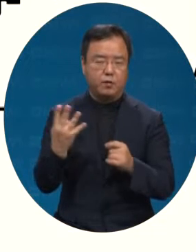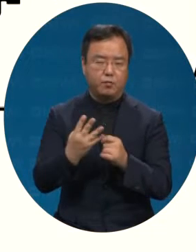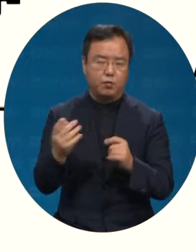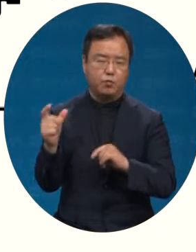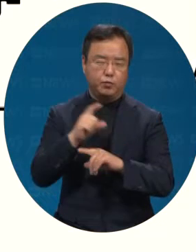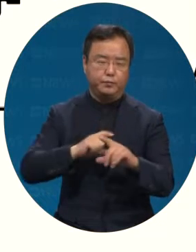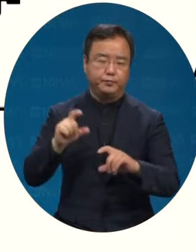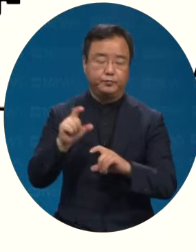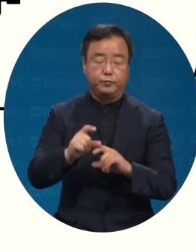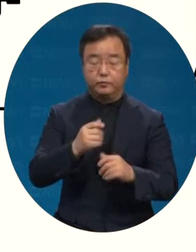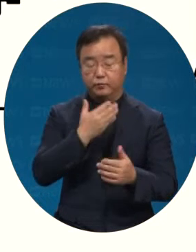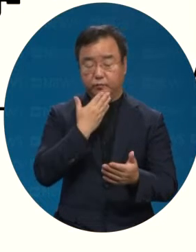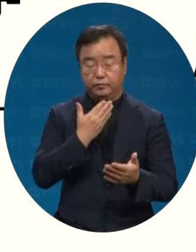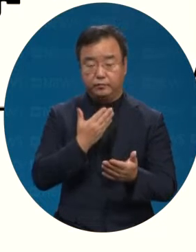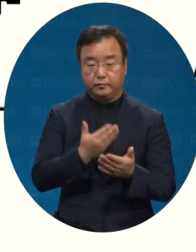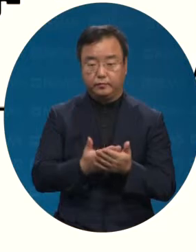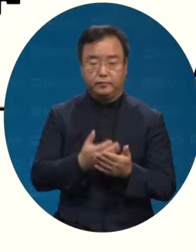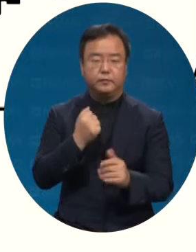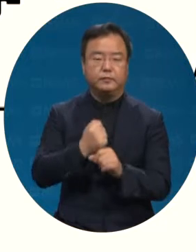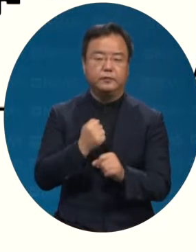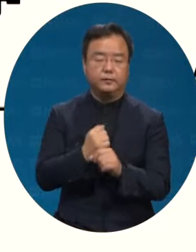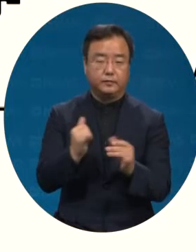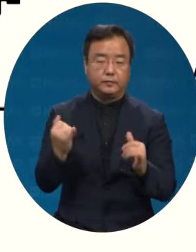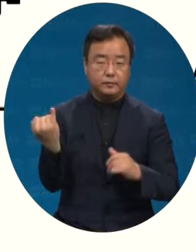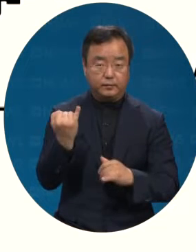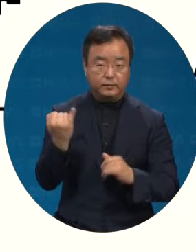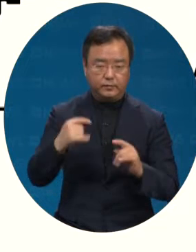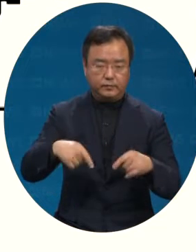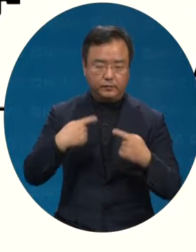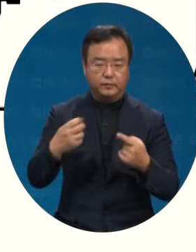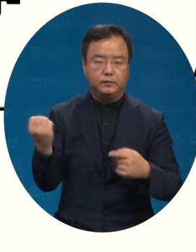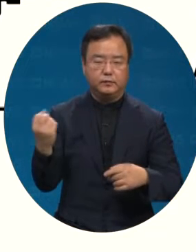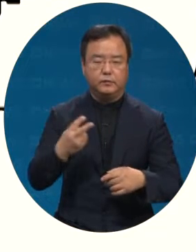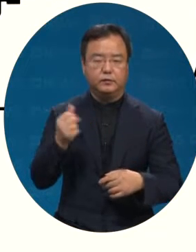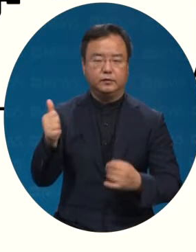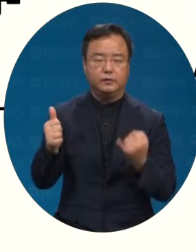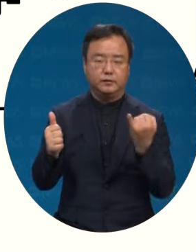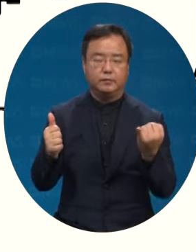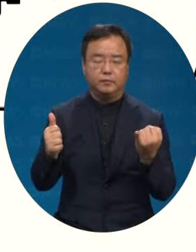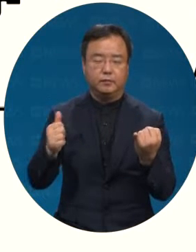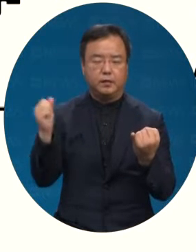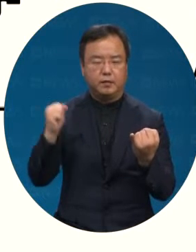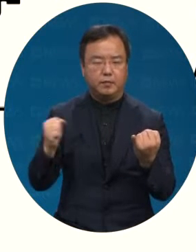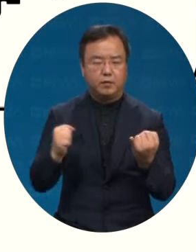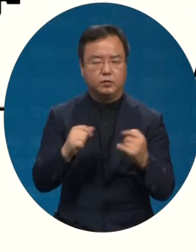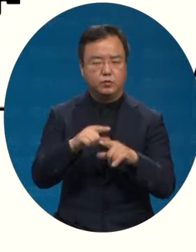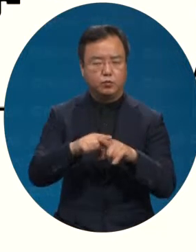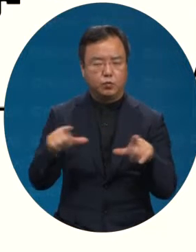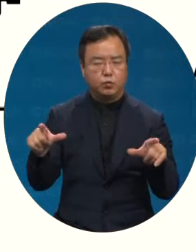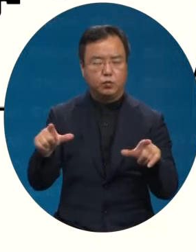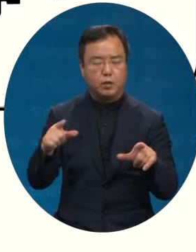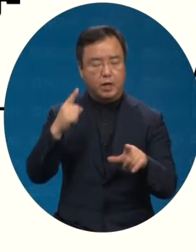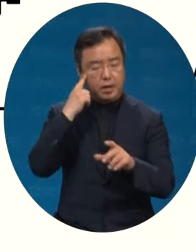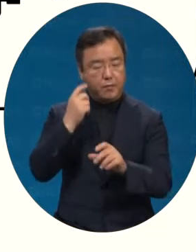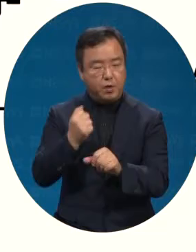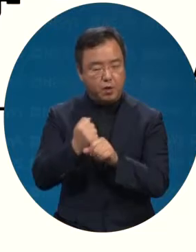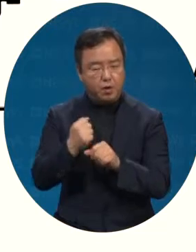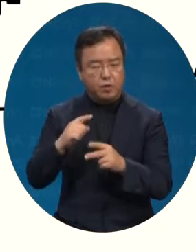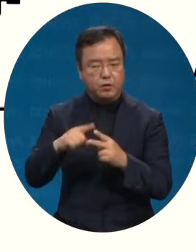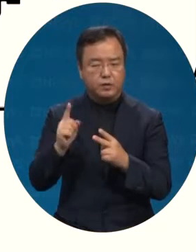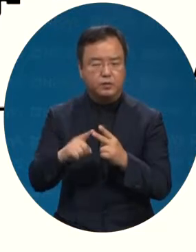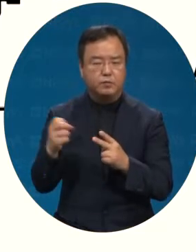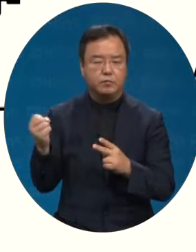제작 인력의 여성이 참여하는 g 남성과 여성의 비중이 동등한 지 고정관념에 사로 잡히고 거나 혐오와